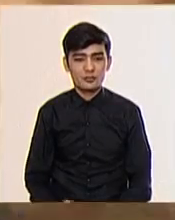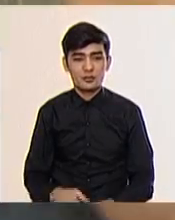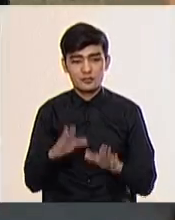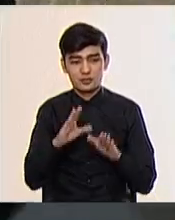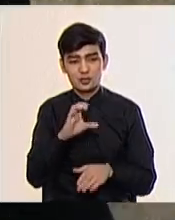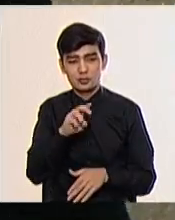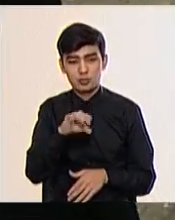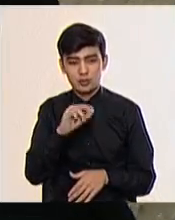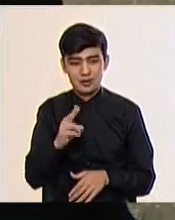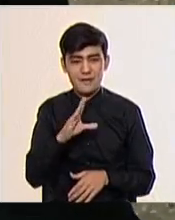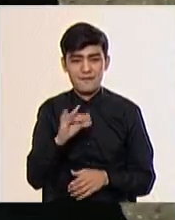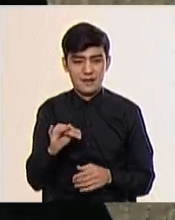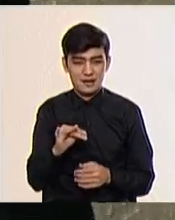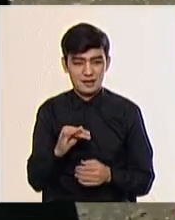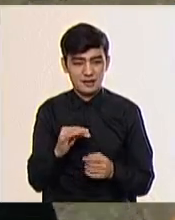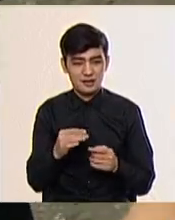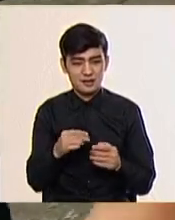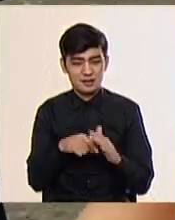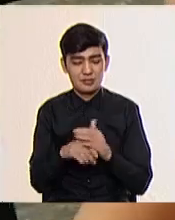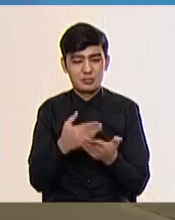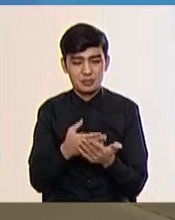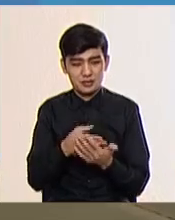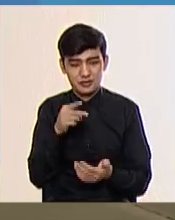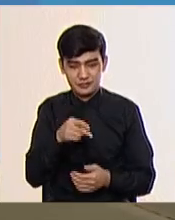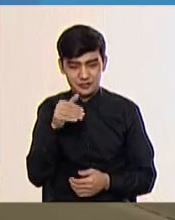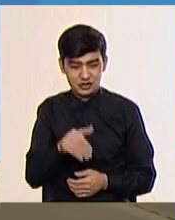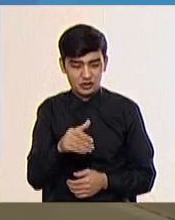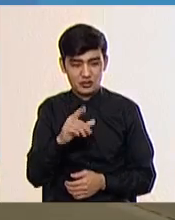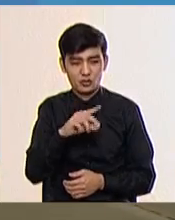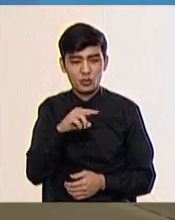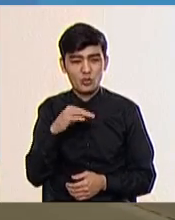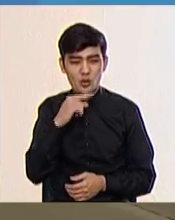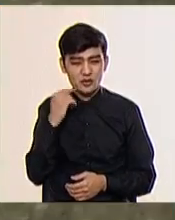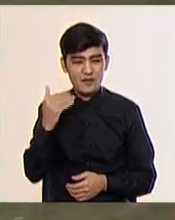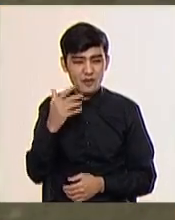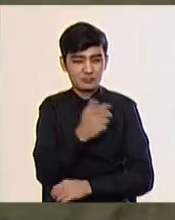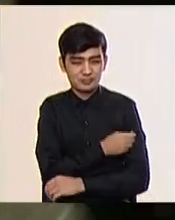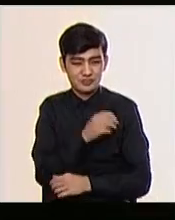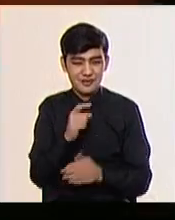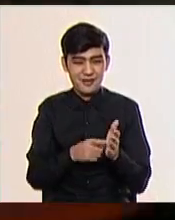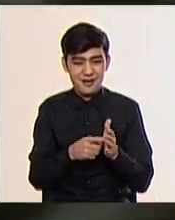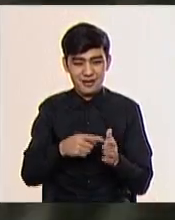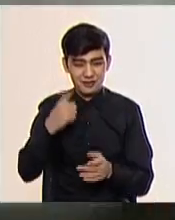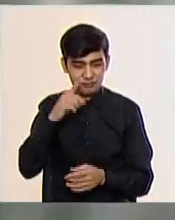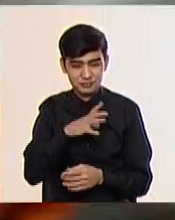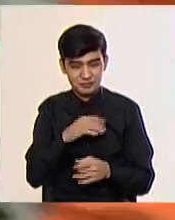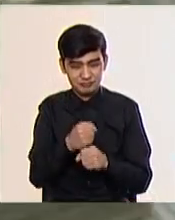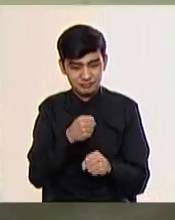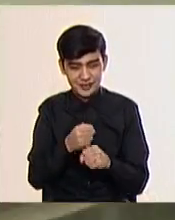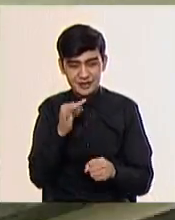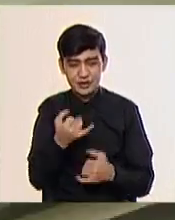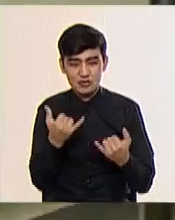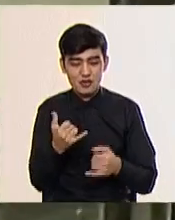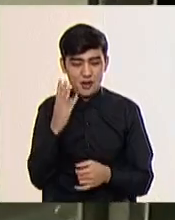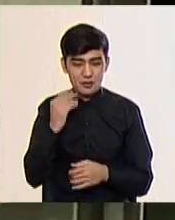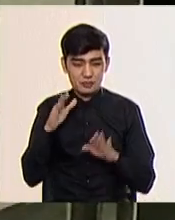в Гамка-Литва. Около 2000 доз российской вакцины «Спутник Ви» карагандинского производства прибыли сегодня